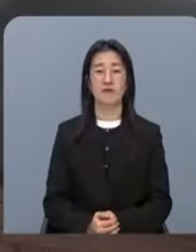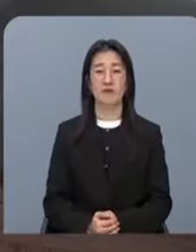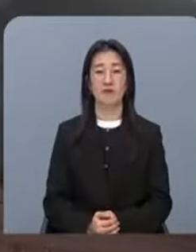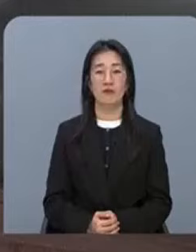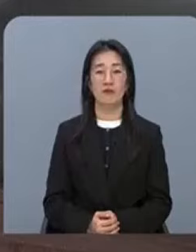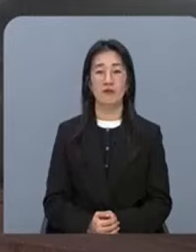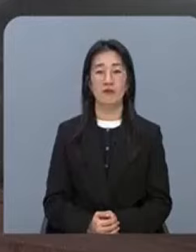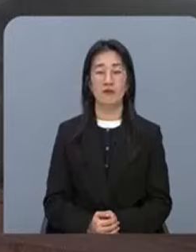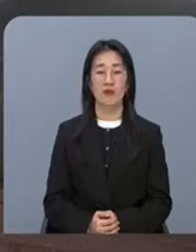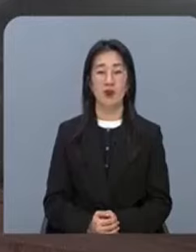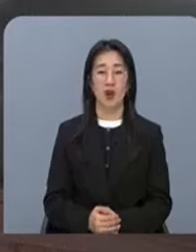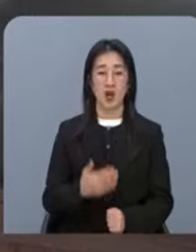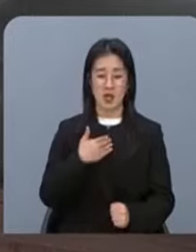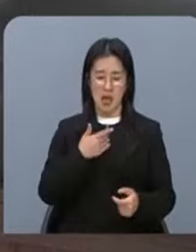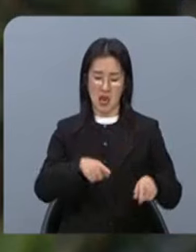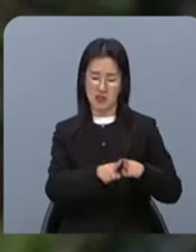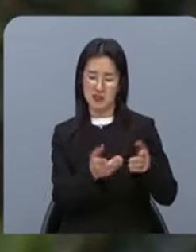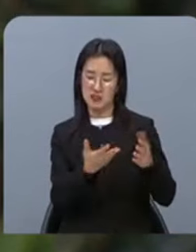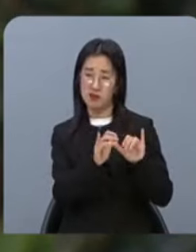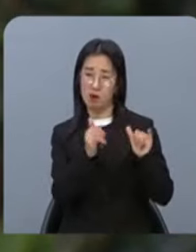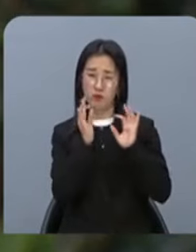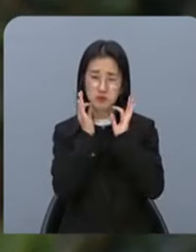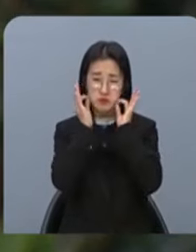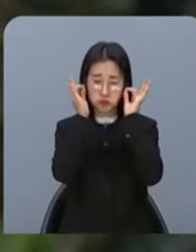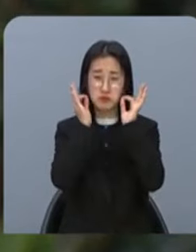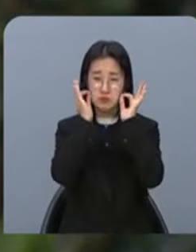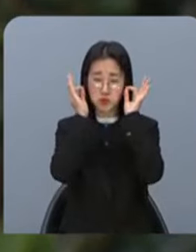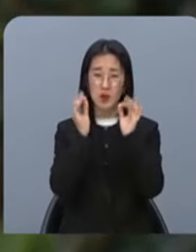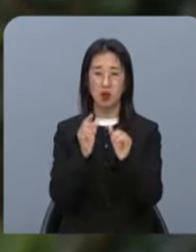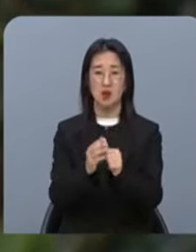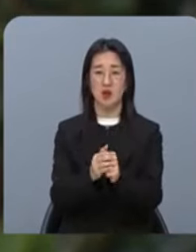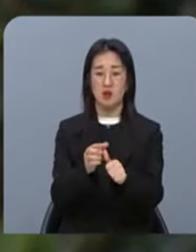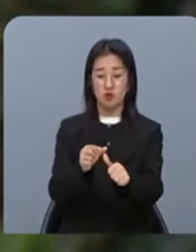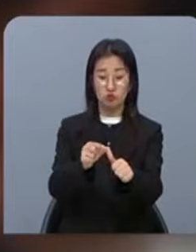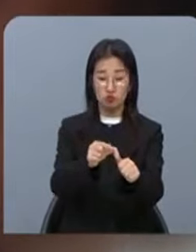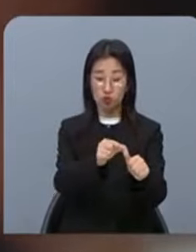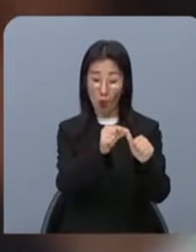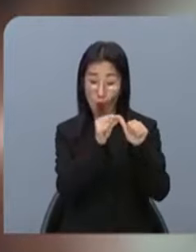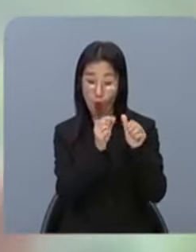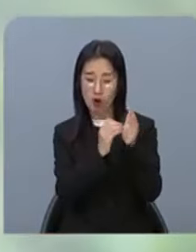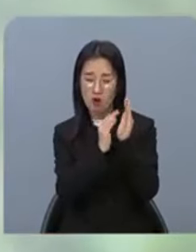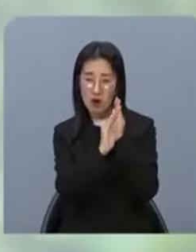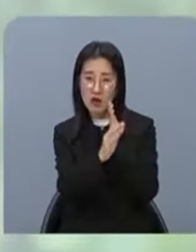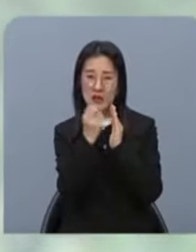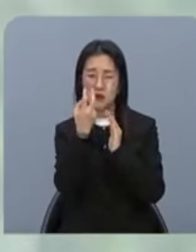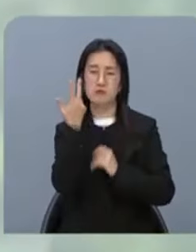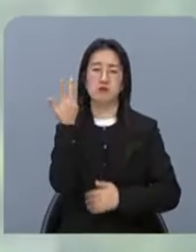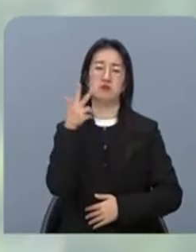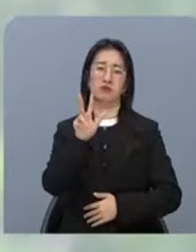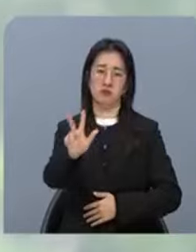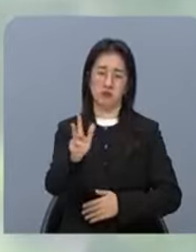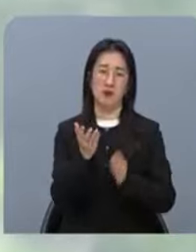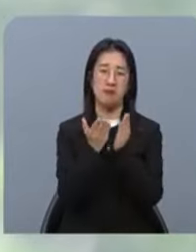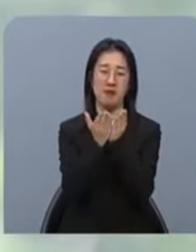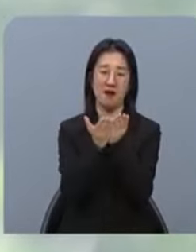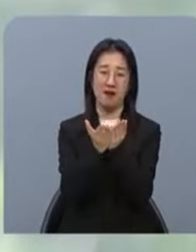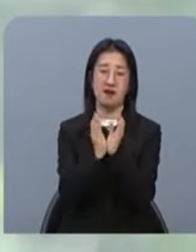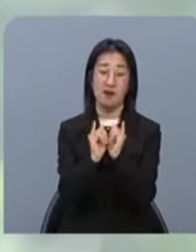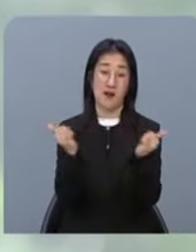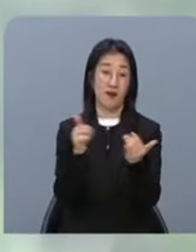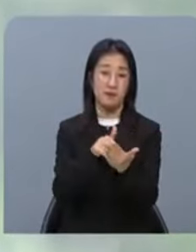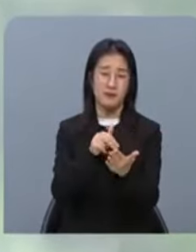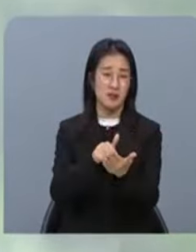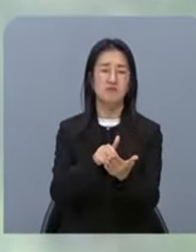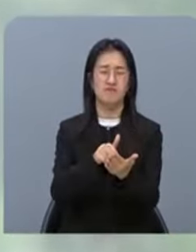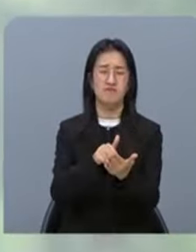필사적으로 동료들을 살리려 했었고 구조 후에는 다시 사고 현장으로 향했던 사고 어선 항해사는 희망의 끈을 놓지